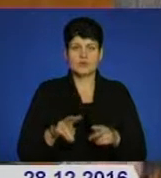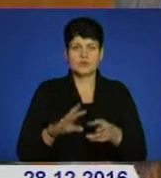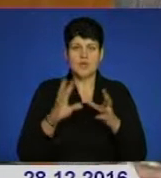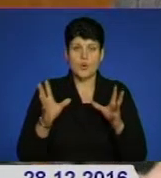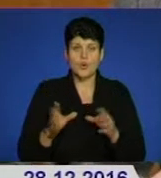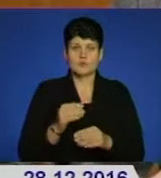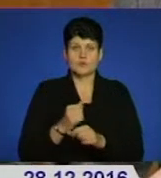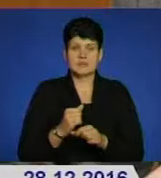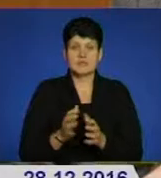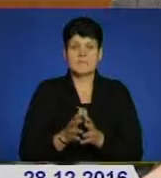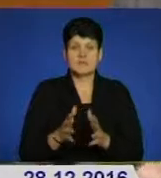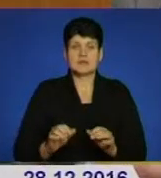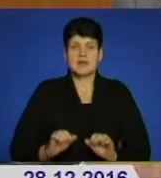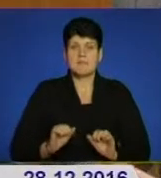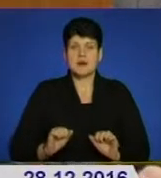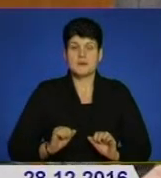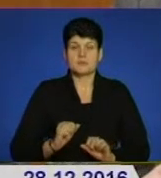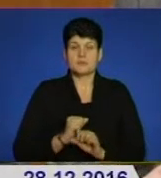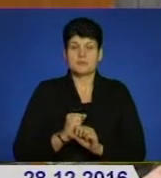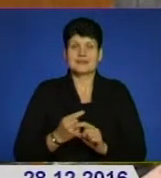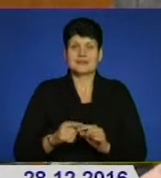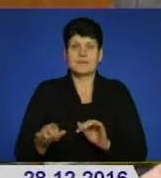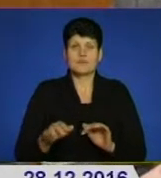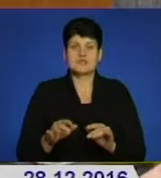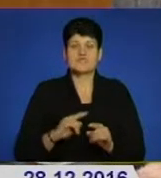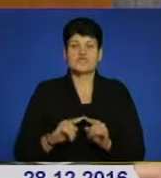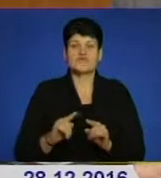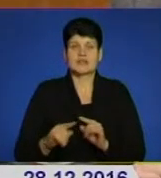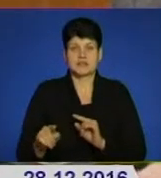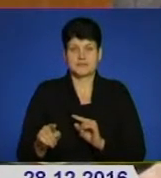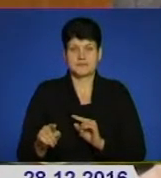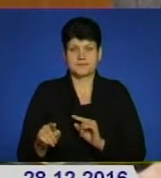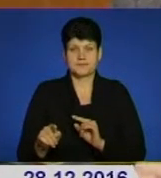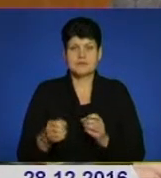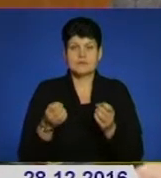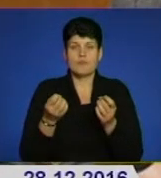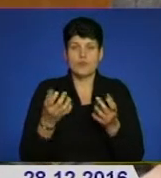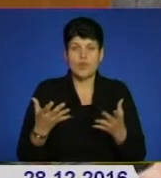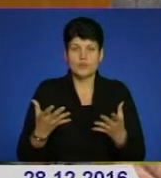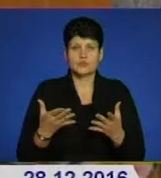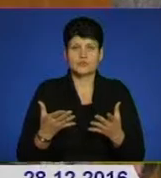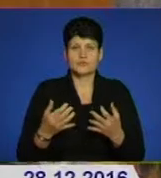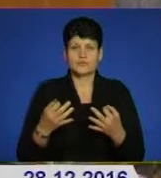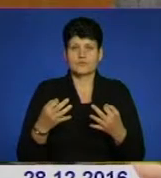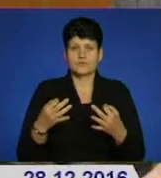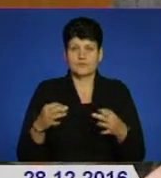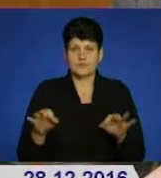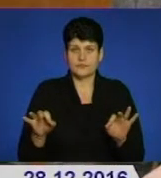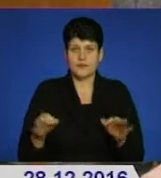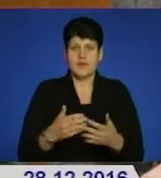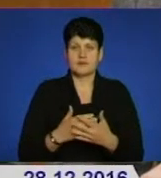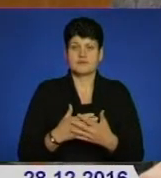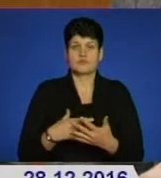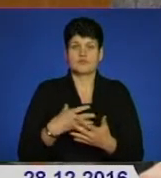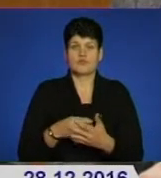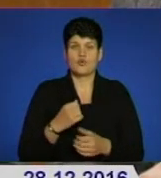ми максимально намагаємося робити цей процес швидким, спрощувати, доступніше. Ми активізували